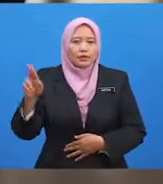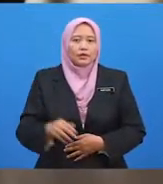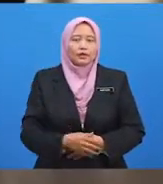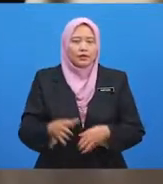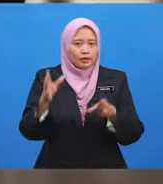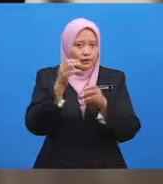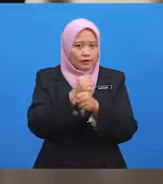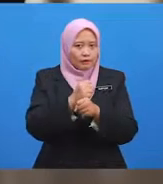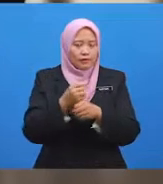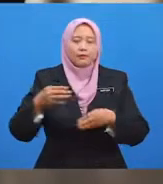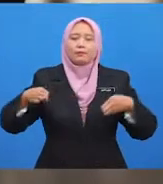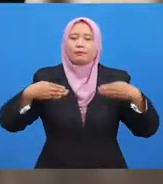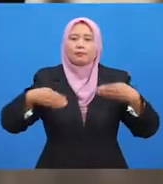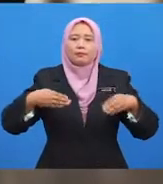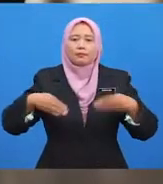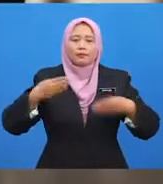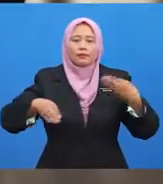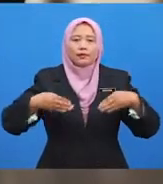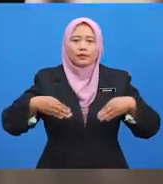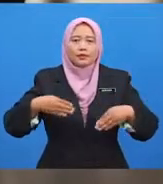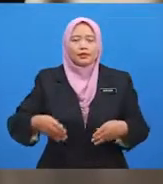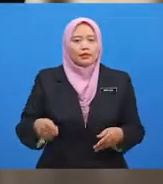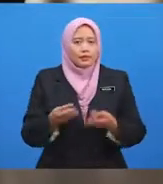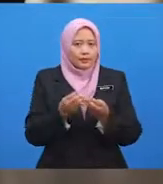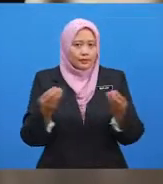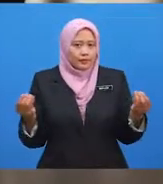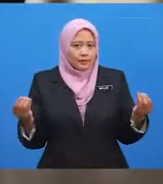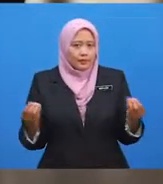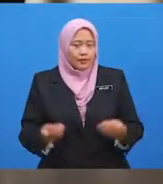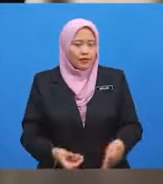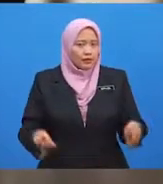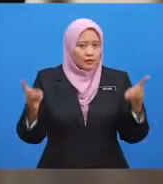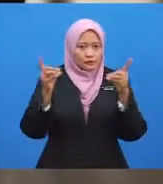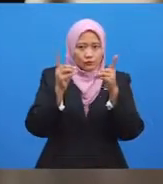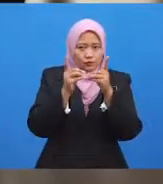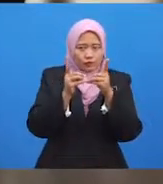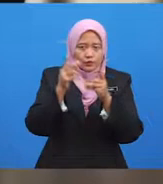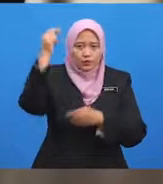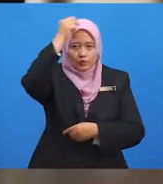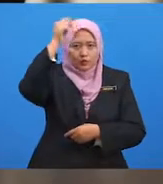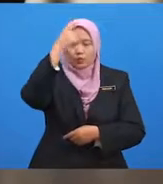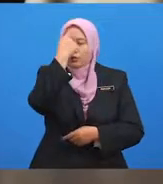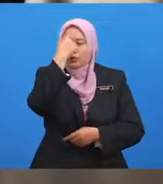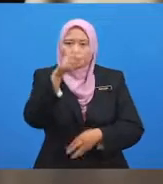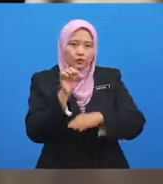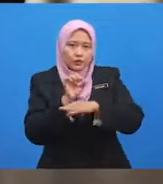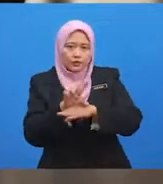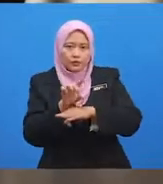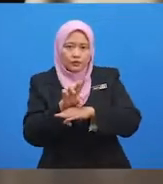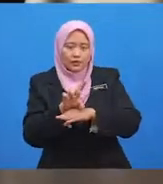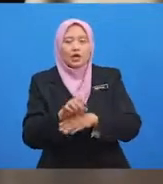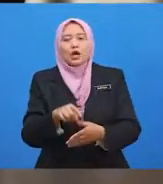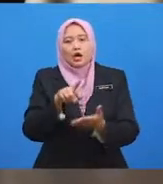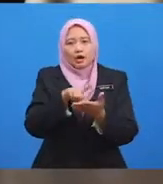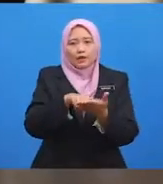dan datang menemui Rasulullah Sallallahu Alaihi Wa Sallam untuk meminta nasihat mengenai apa yang